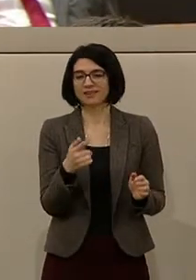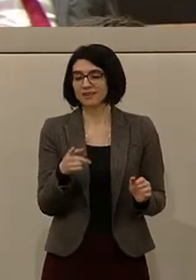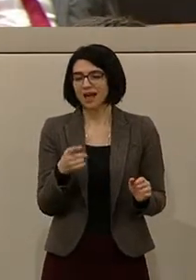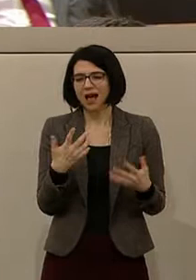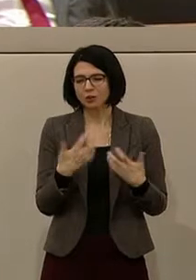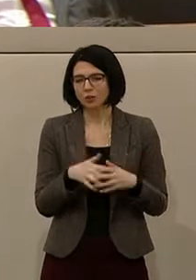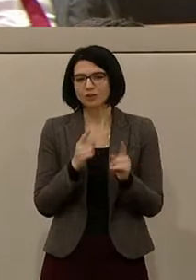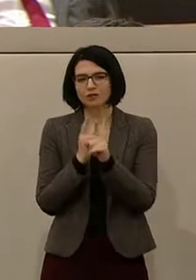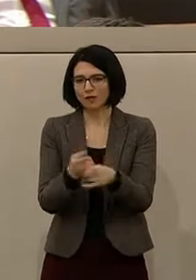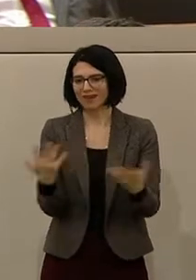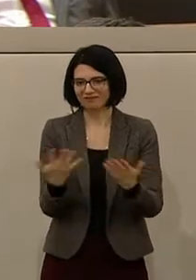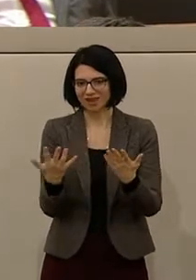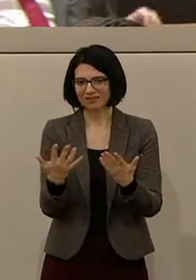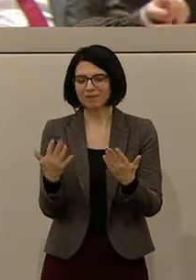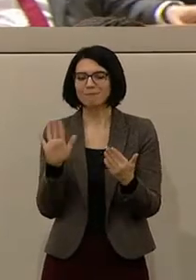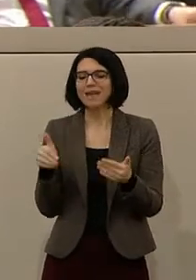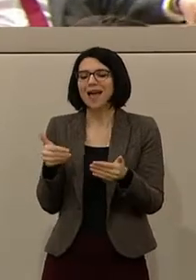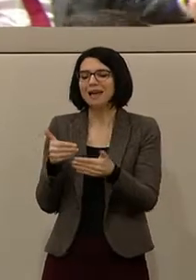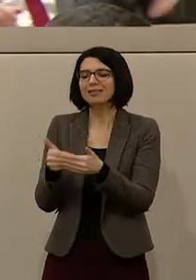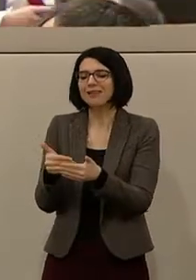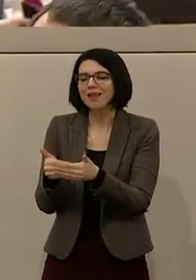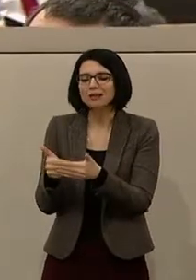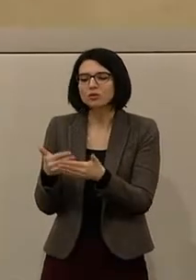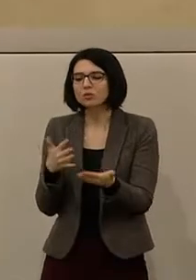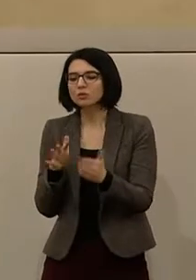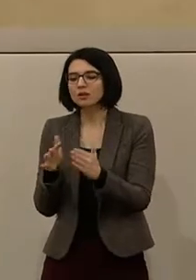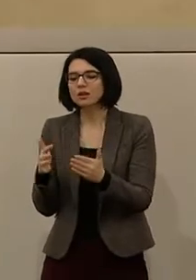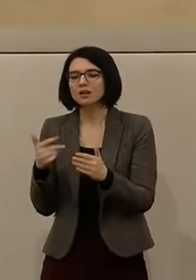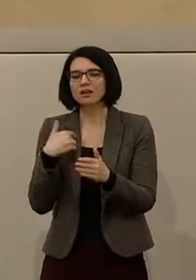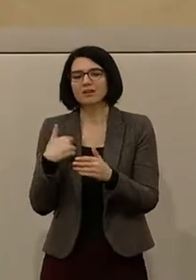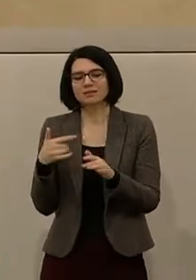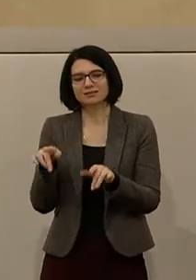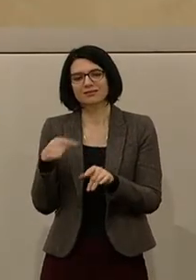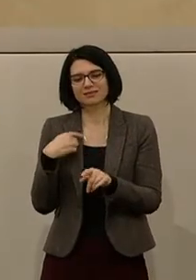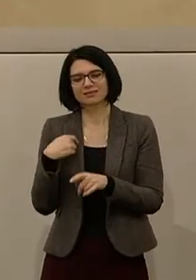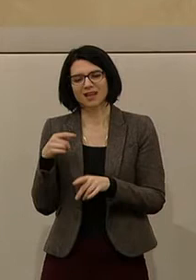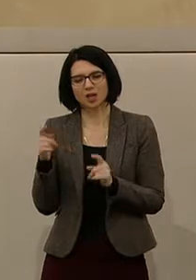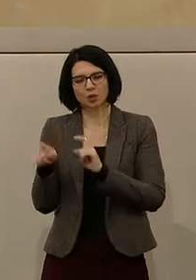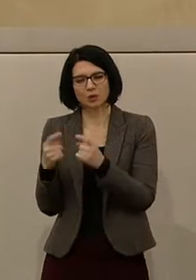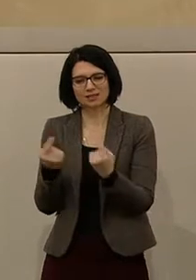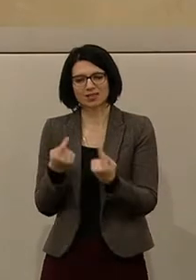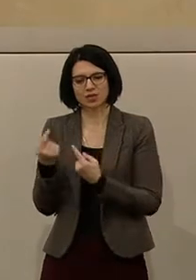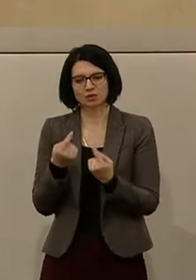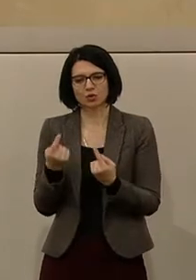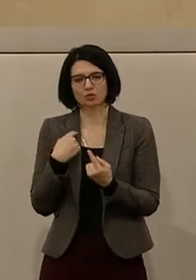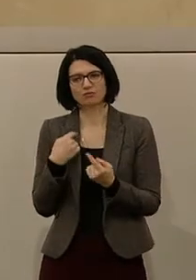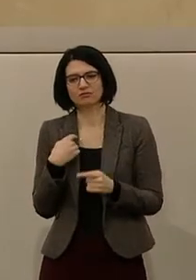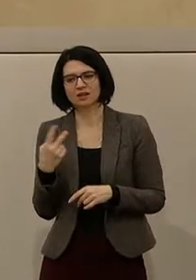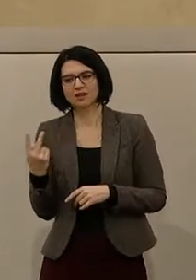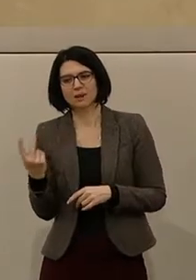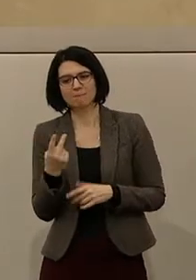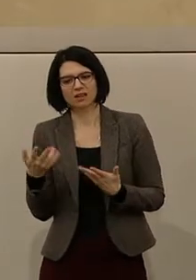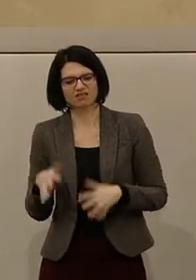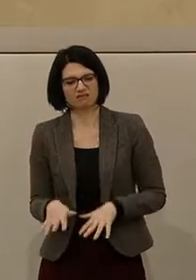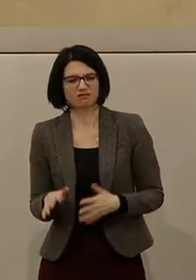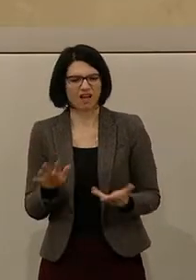eine Angleichung an, zumindest bis zu einer bestimmten Einkommenshöhe der Steuersituation in beiden